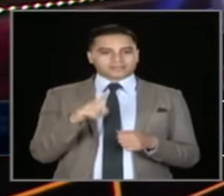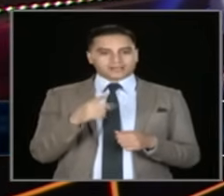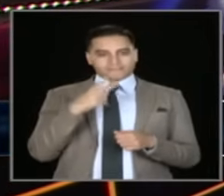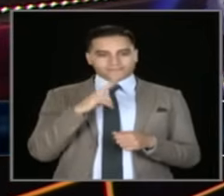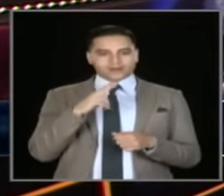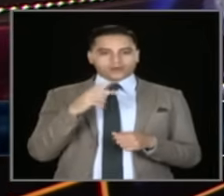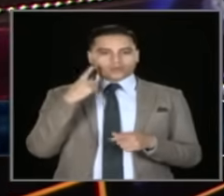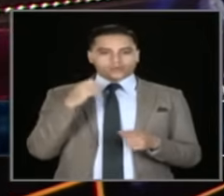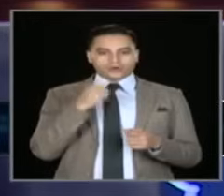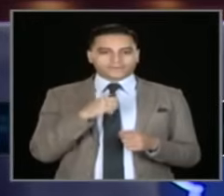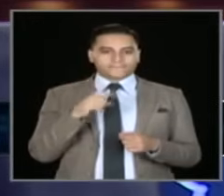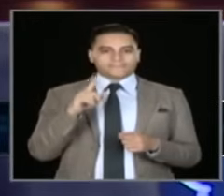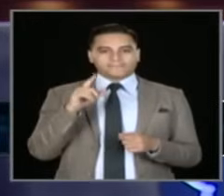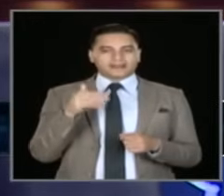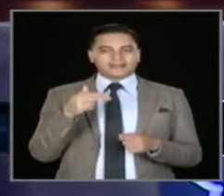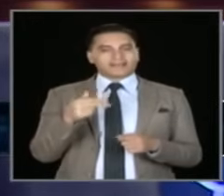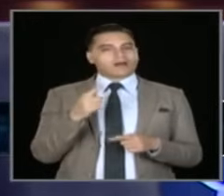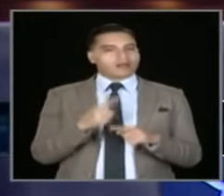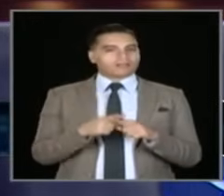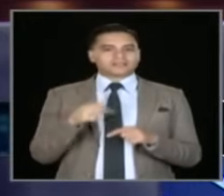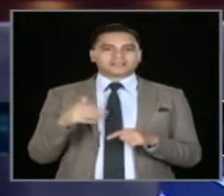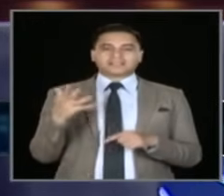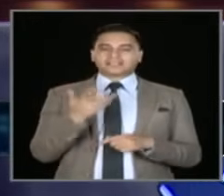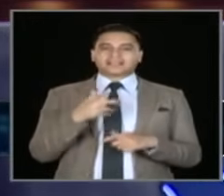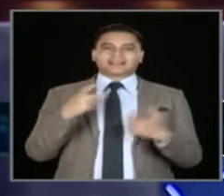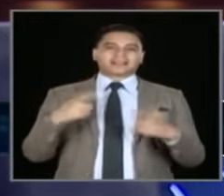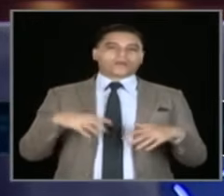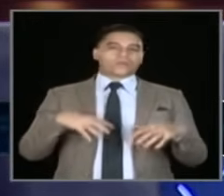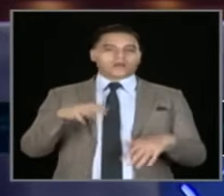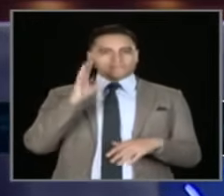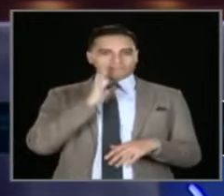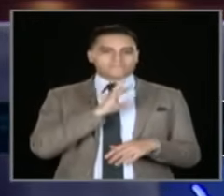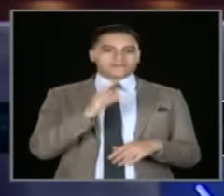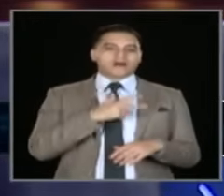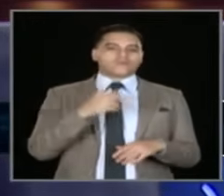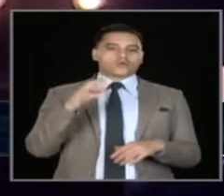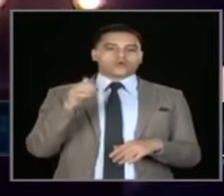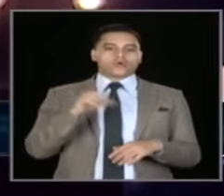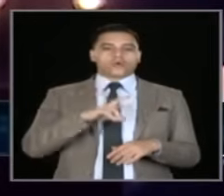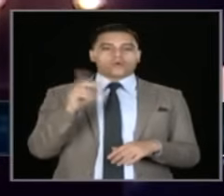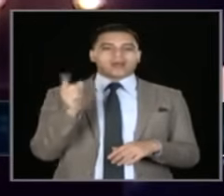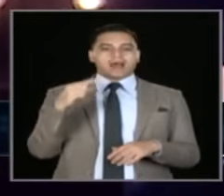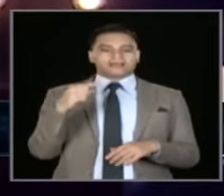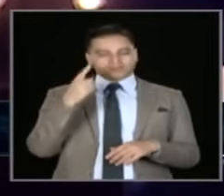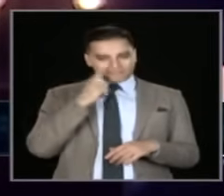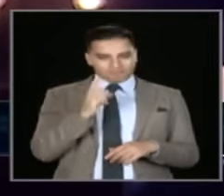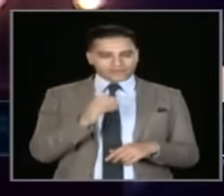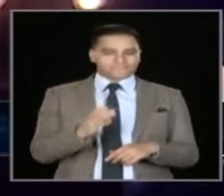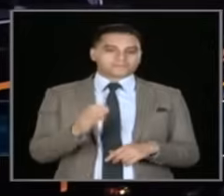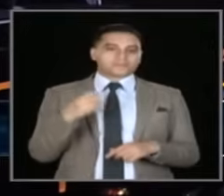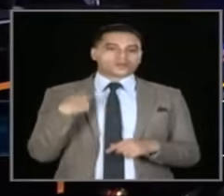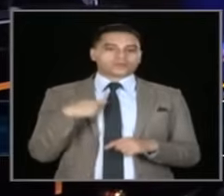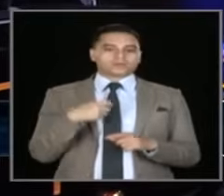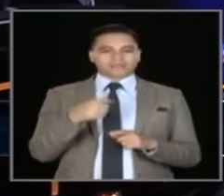صفيني مرة؟ بليغ حمدي. غلط. إلى أي دولة اسكندنافية تتبع جزيرة أولاند؟ النرويج. غلط. ما هي الوزارة التي